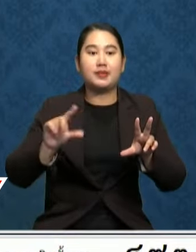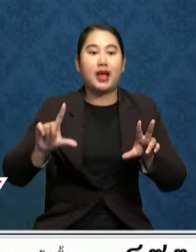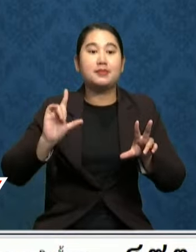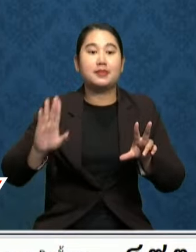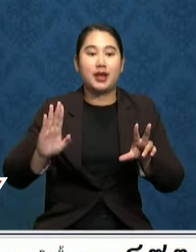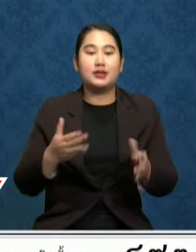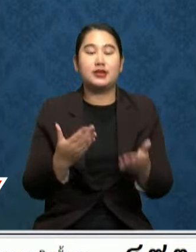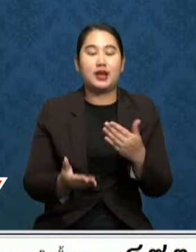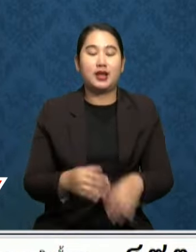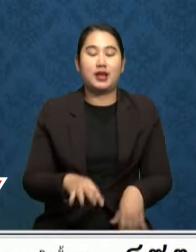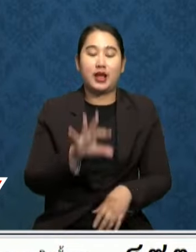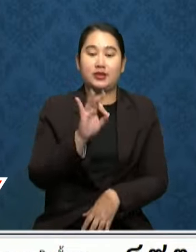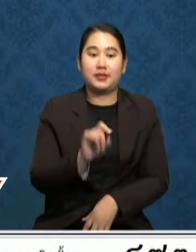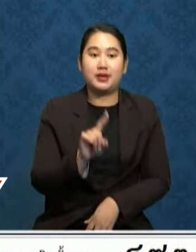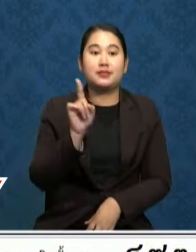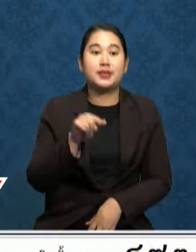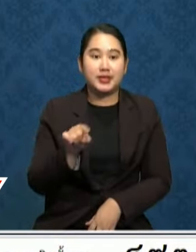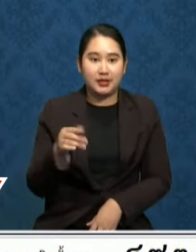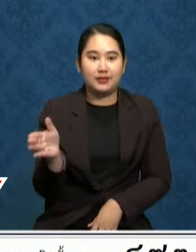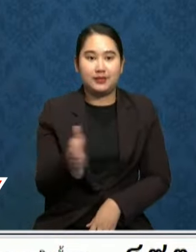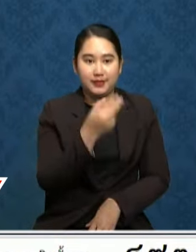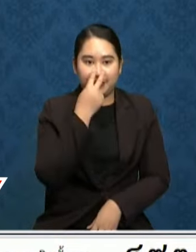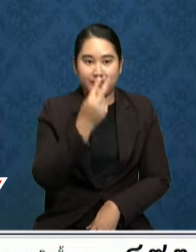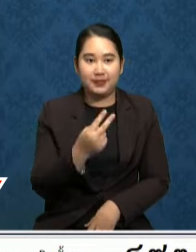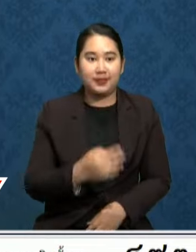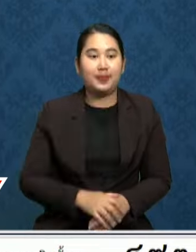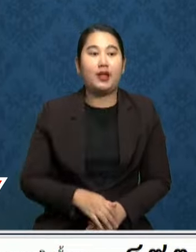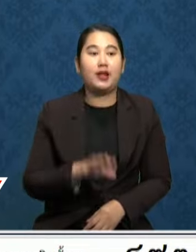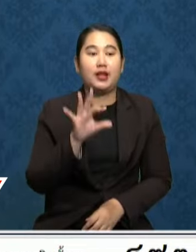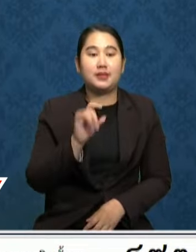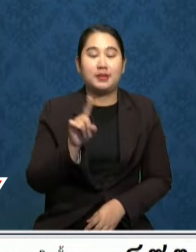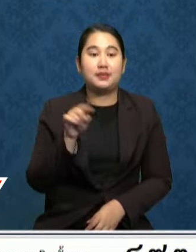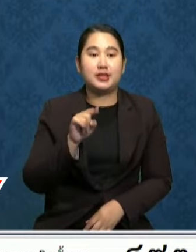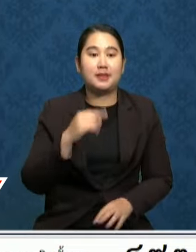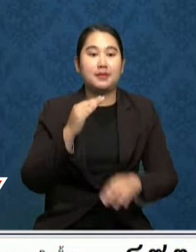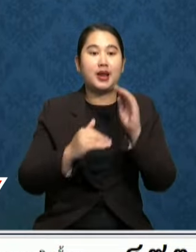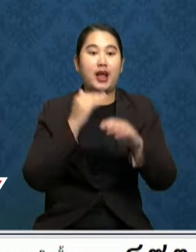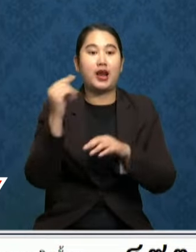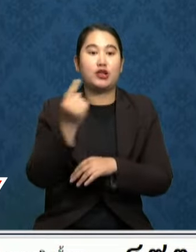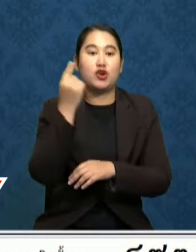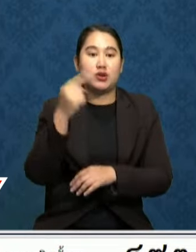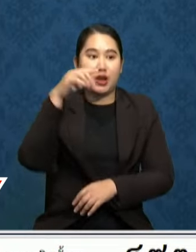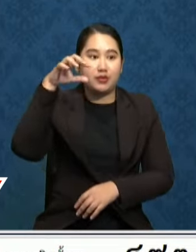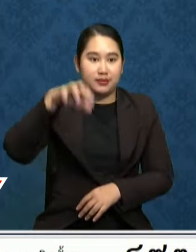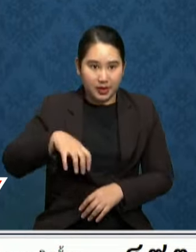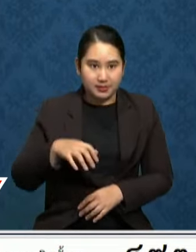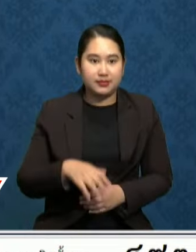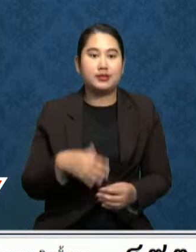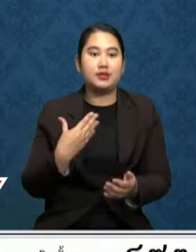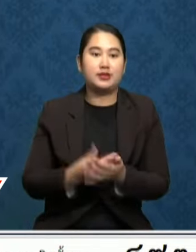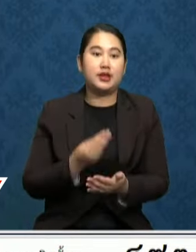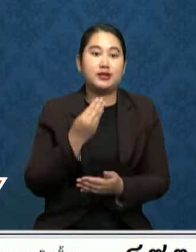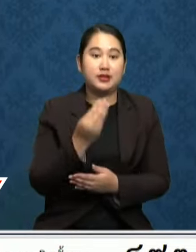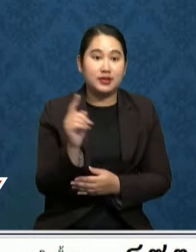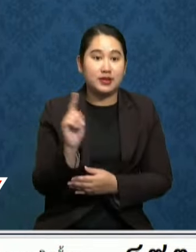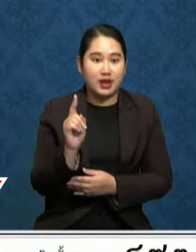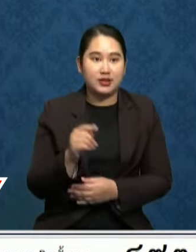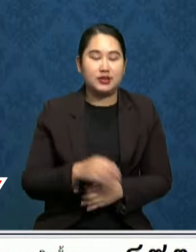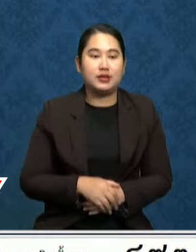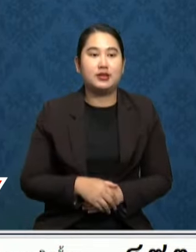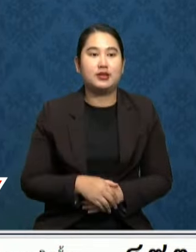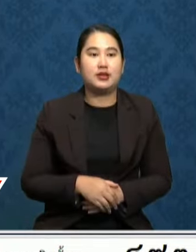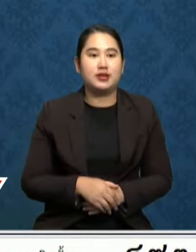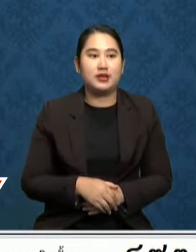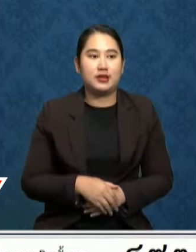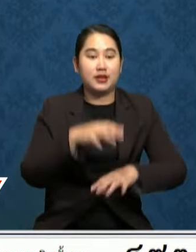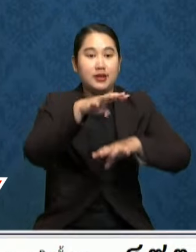าทเศษหรือ 91% สลถัดไปครับของงบประมาณด้านการพฒนาแลงท่องเที่ยวไปใช้ในการติดตั้งระบบ